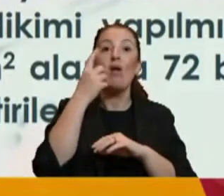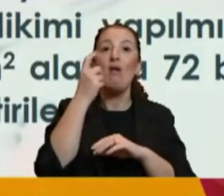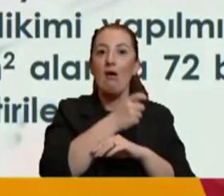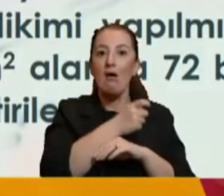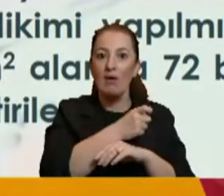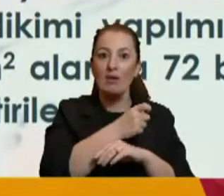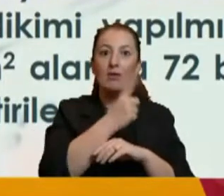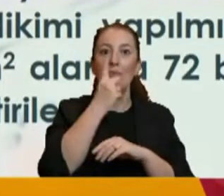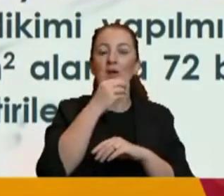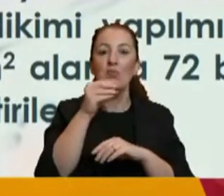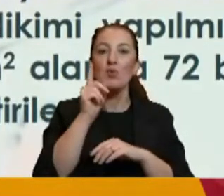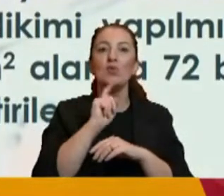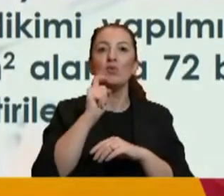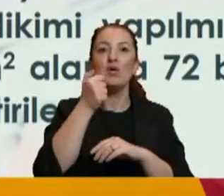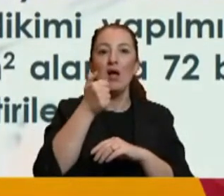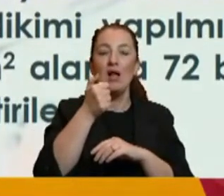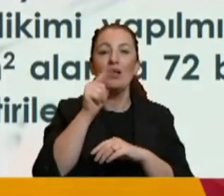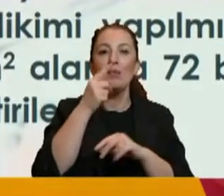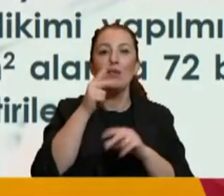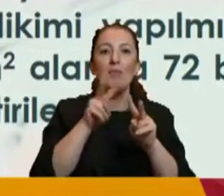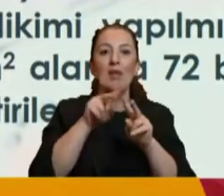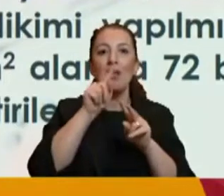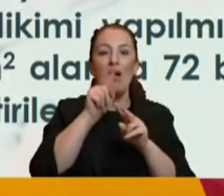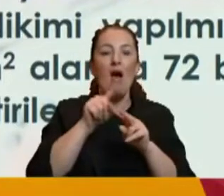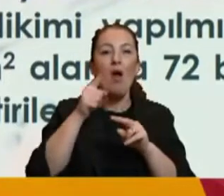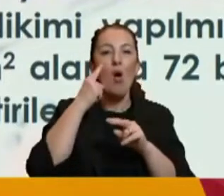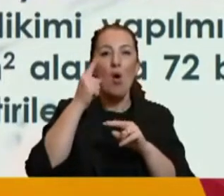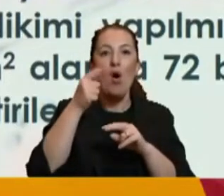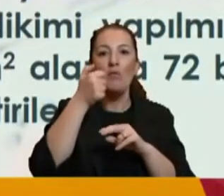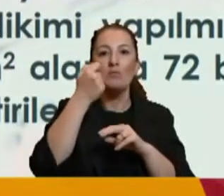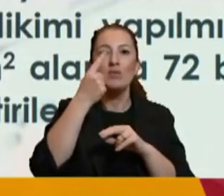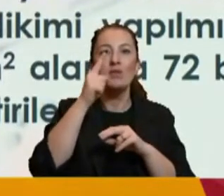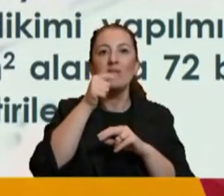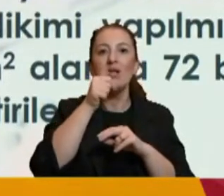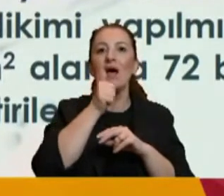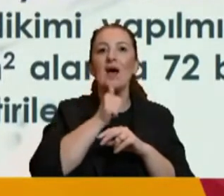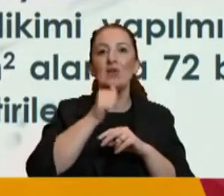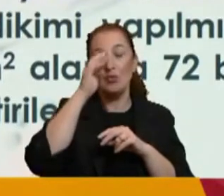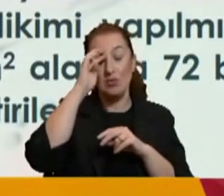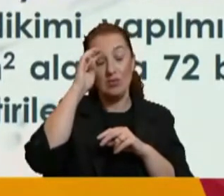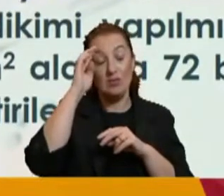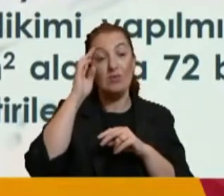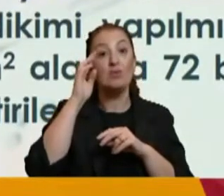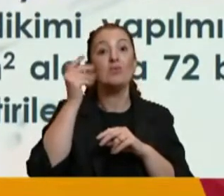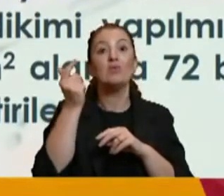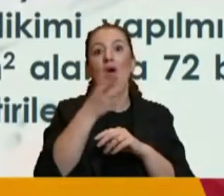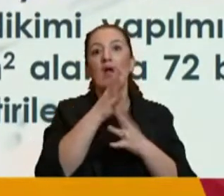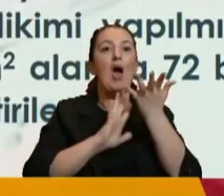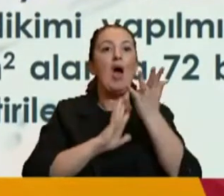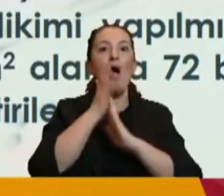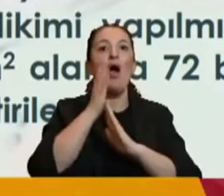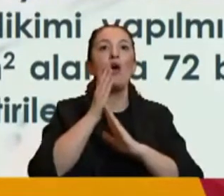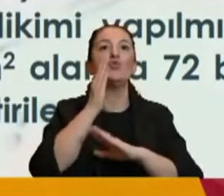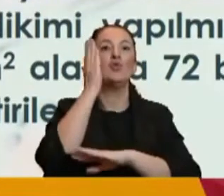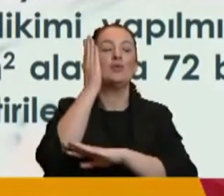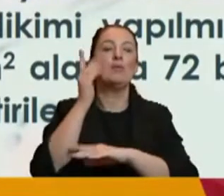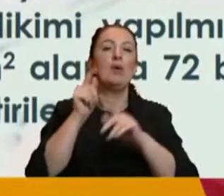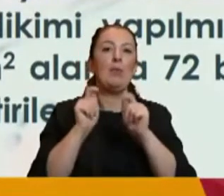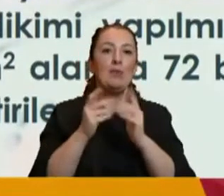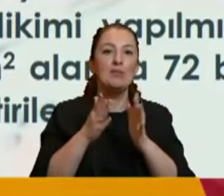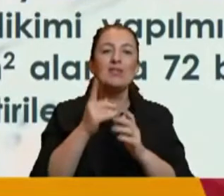1 milyon 196 bin metrekarelik alanda 61600 metre adet Ağaç dikimi yapılmıştır